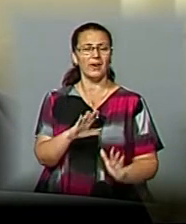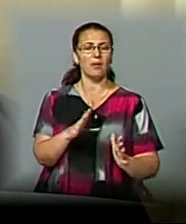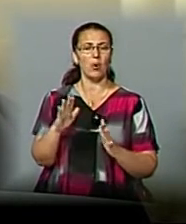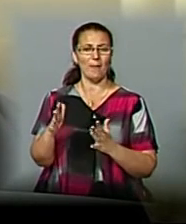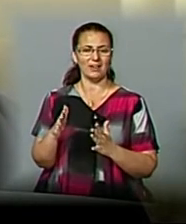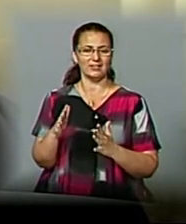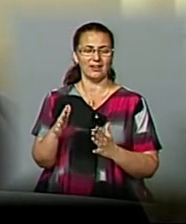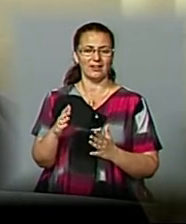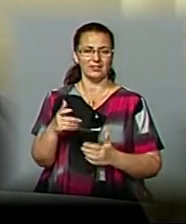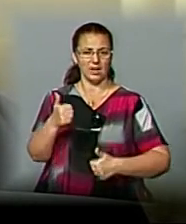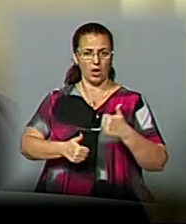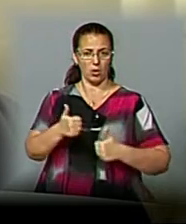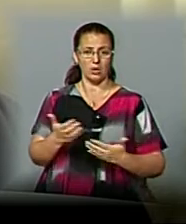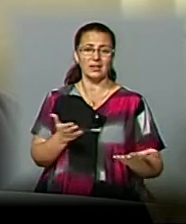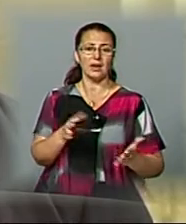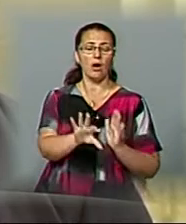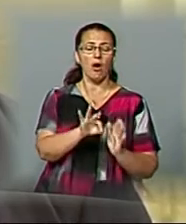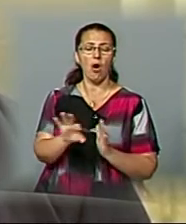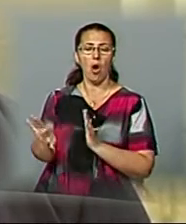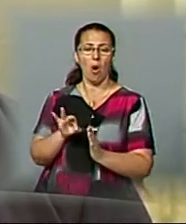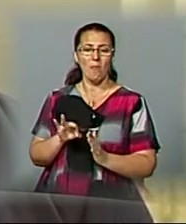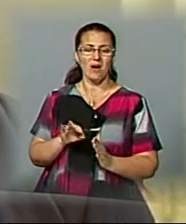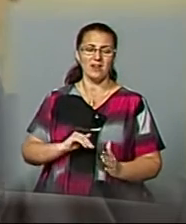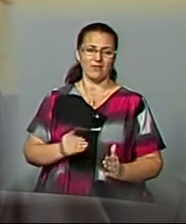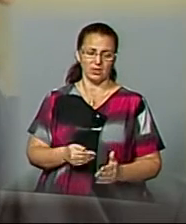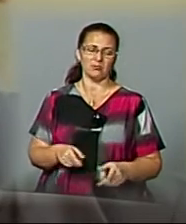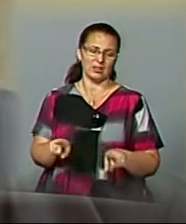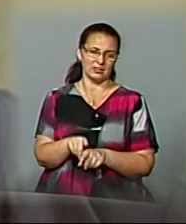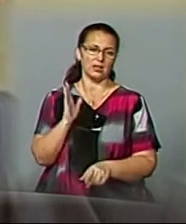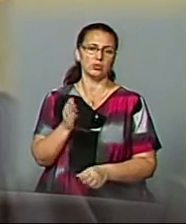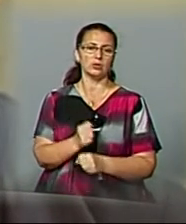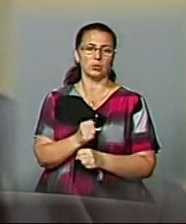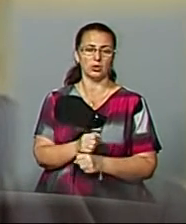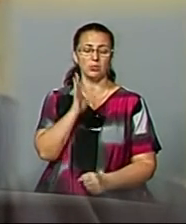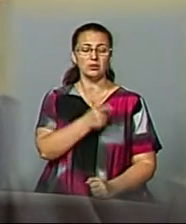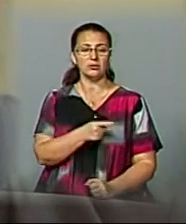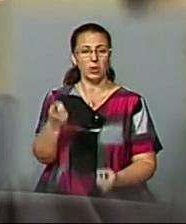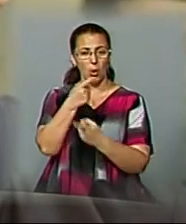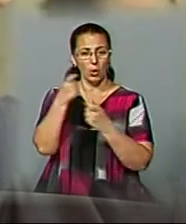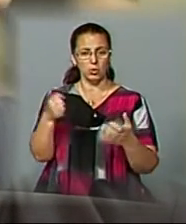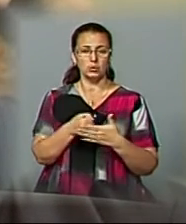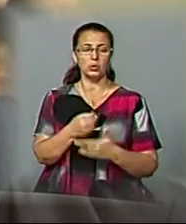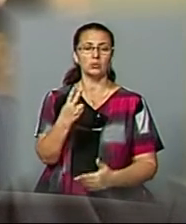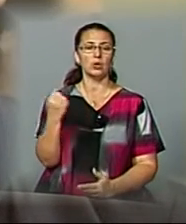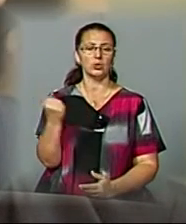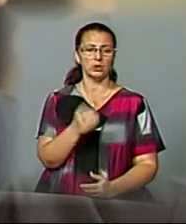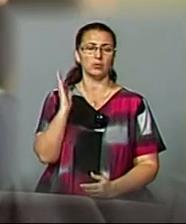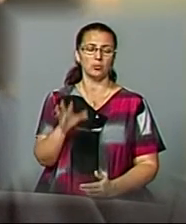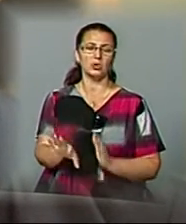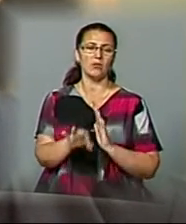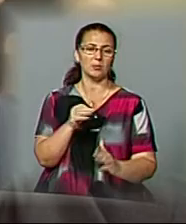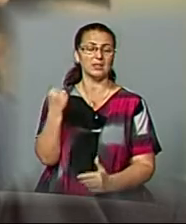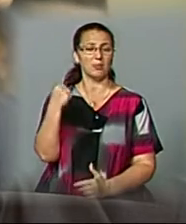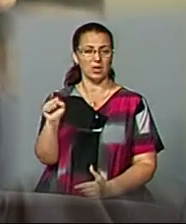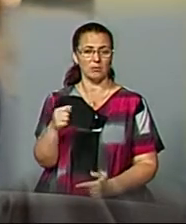того, який метод обере підрядник, ми до такого і пристанемо. Загалом під час оголошення до 2 тижнів буде визначений переможець, а